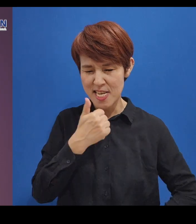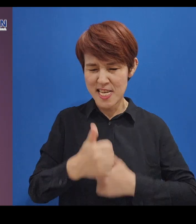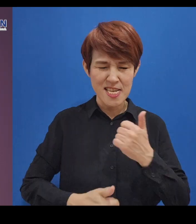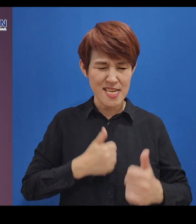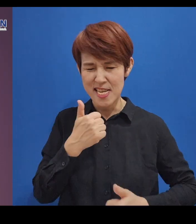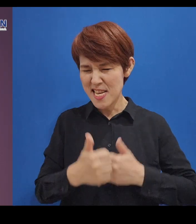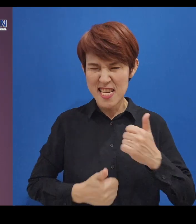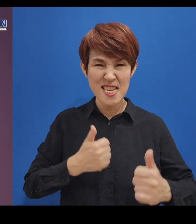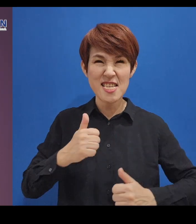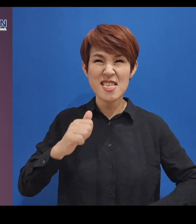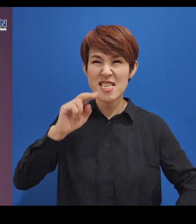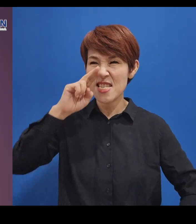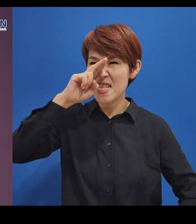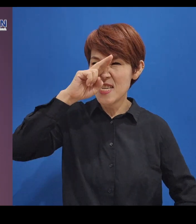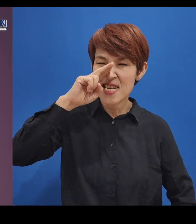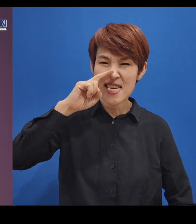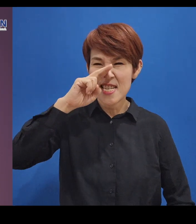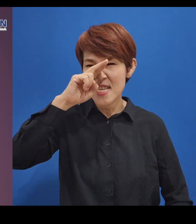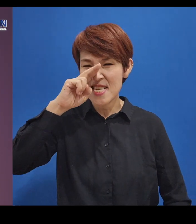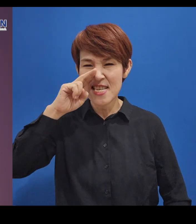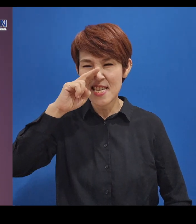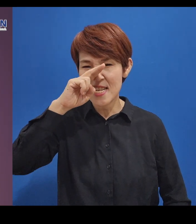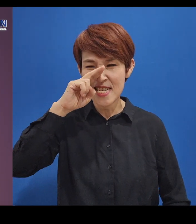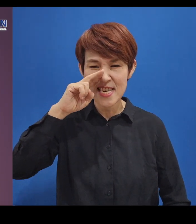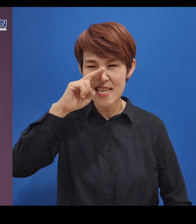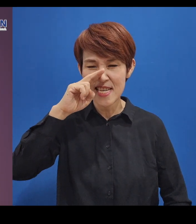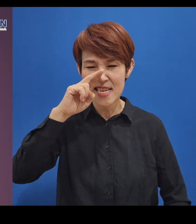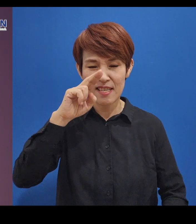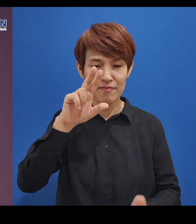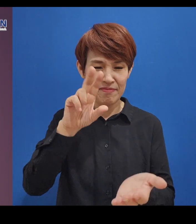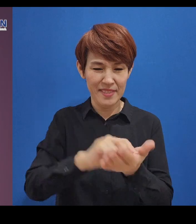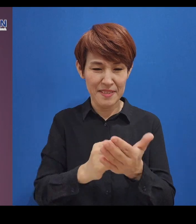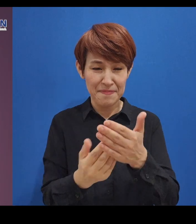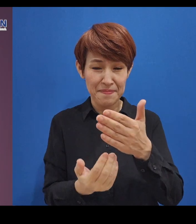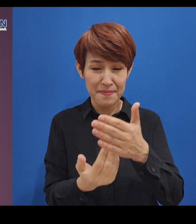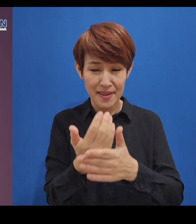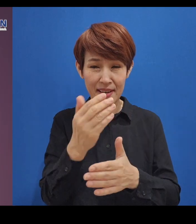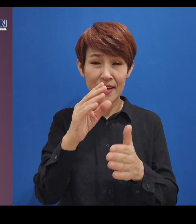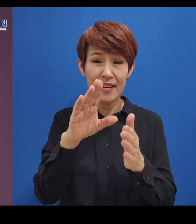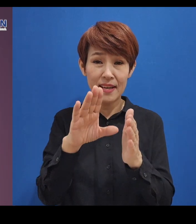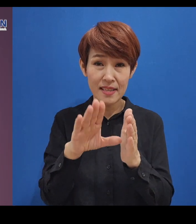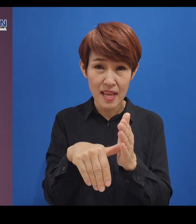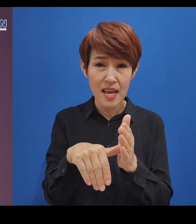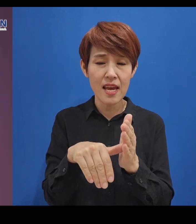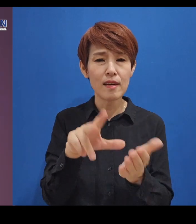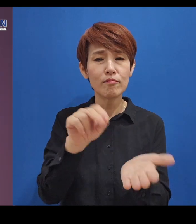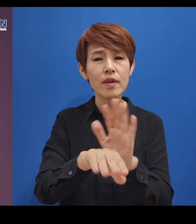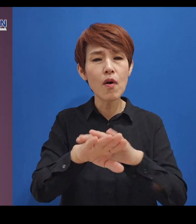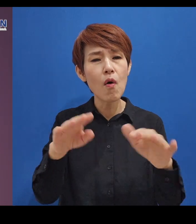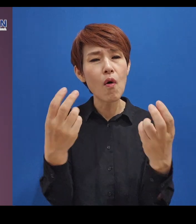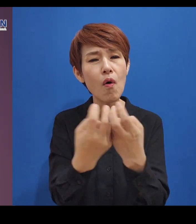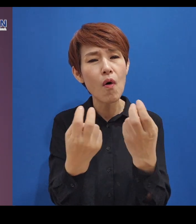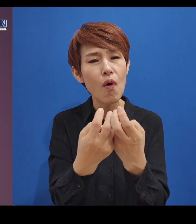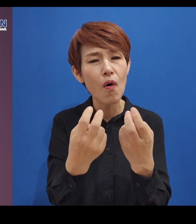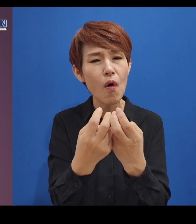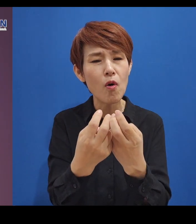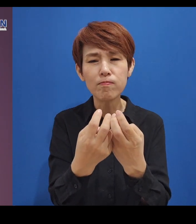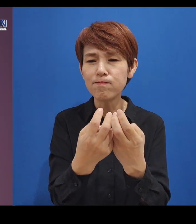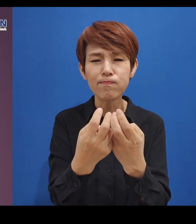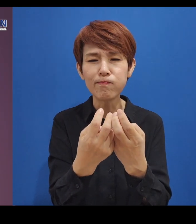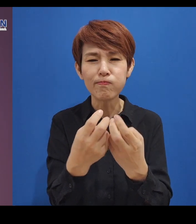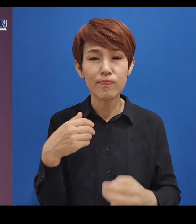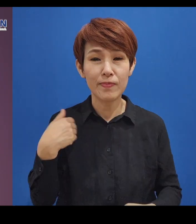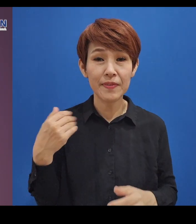치밀어 오르고 시기 질투가 있는, 한마디로 문제가 발생했을 때 인생의 이 문제를 어떻게 풀어나가야 할지 모를 때,